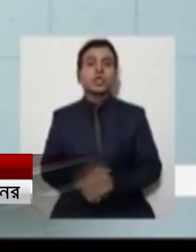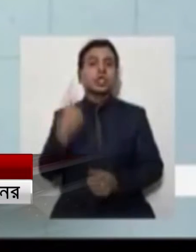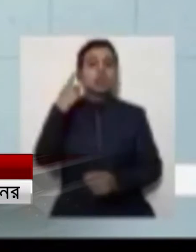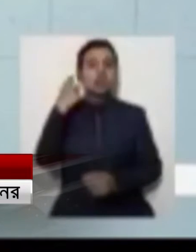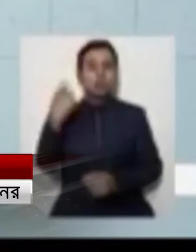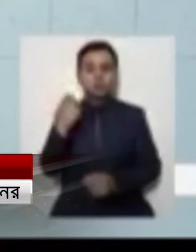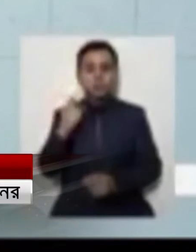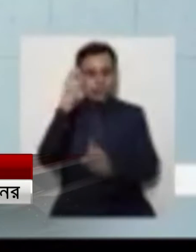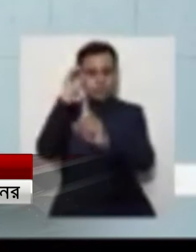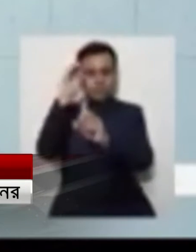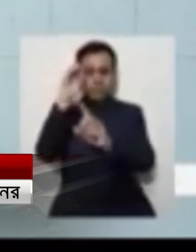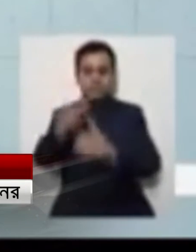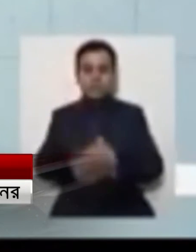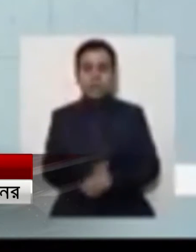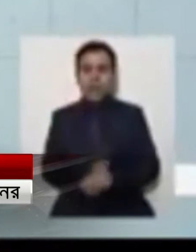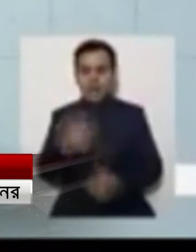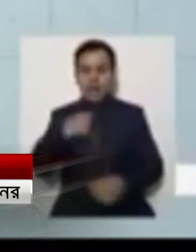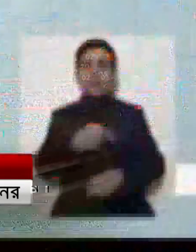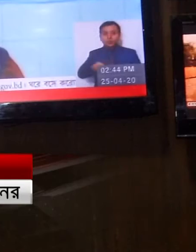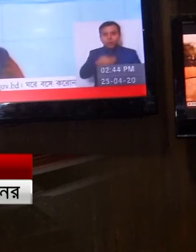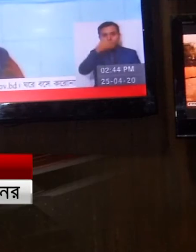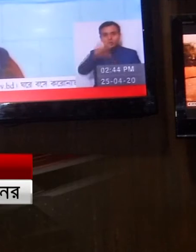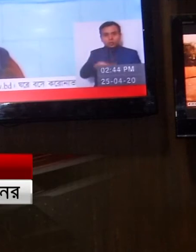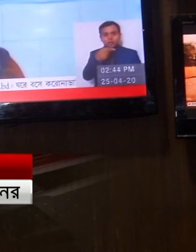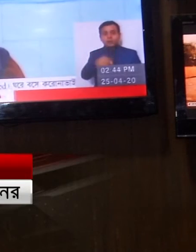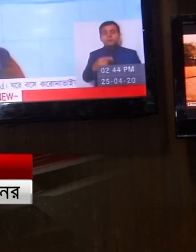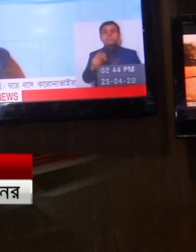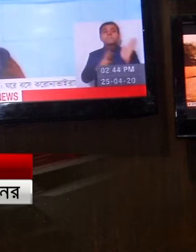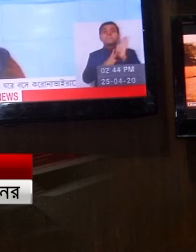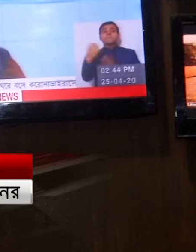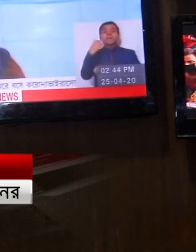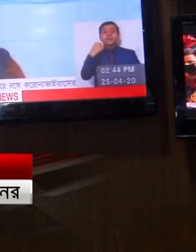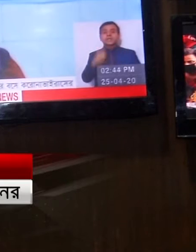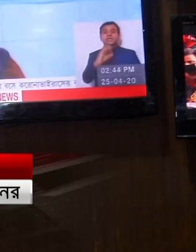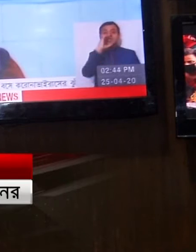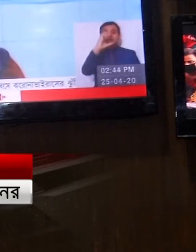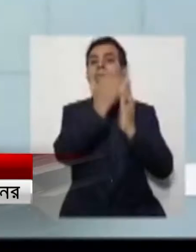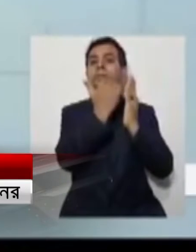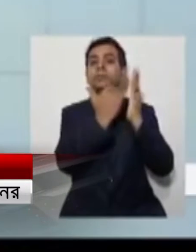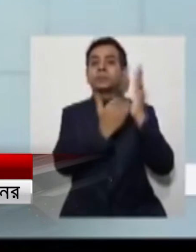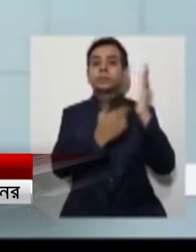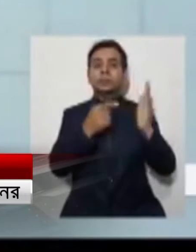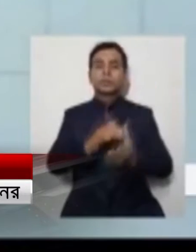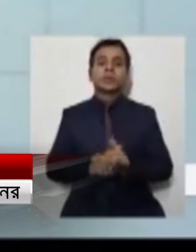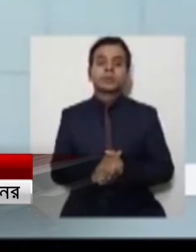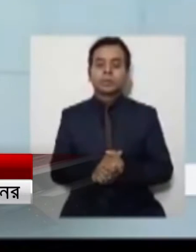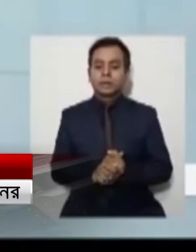নিয়মিত অনলাইন ব্রিফিংয়ে স্বাস্থ্য অধিদপ্তরের অতিরিক্ত মহাপরিচালক তুলে ধরেন গত 24 ঘন্টায় দেশের সবশেষ করোনা পরিস্থিতি।